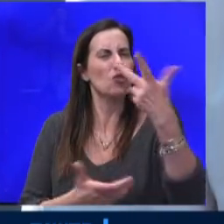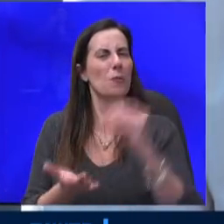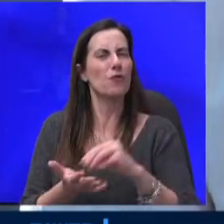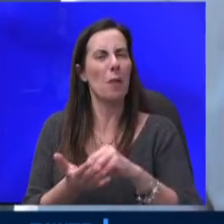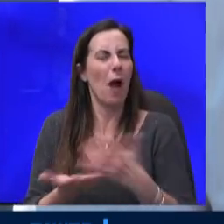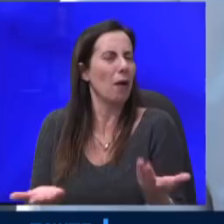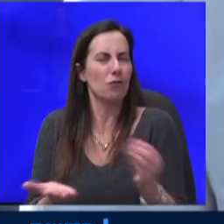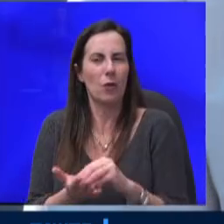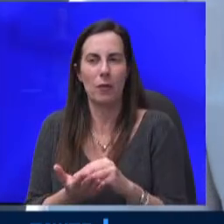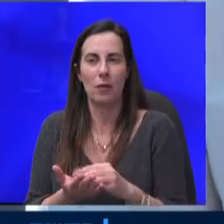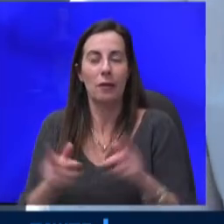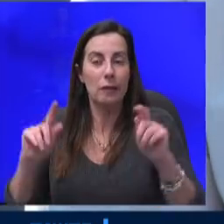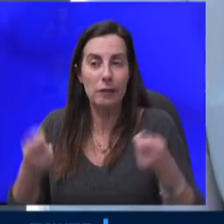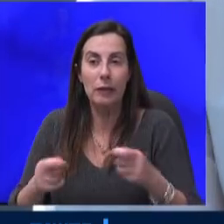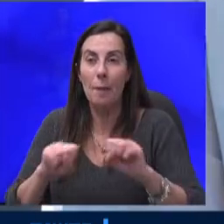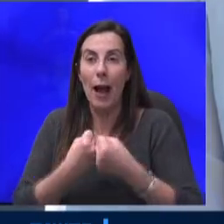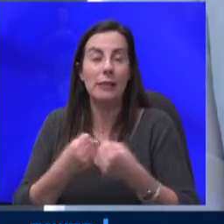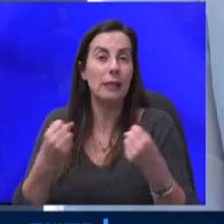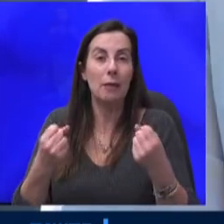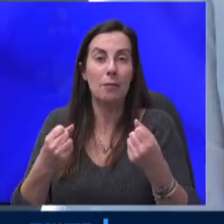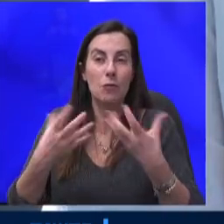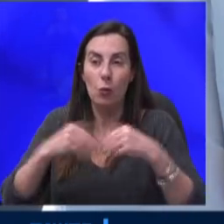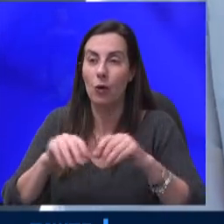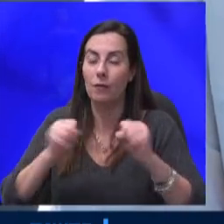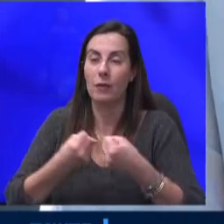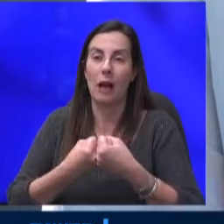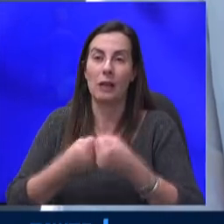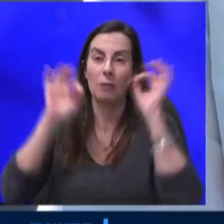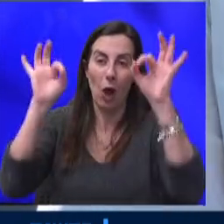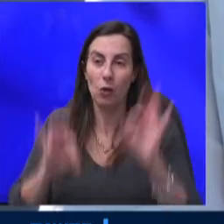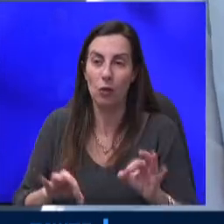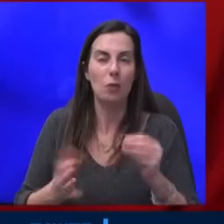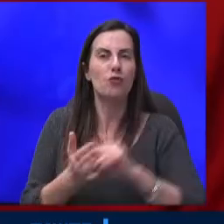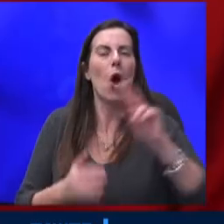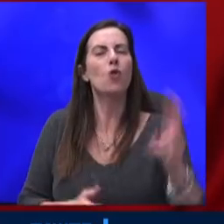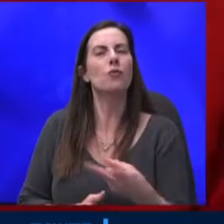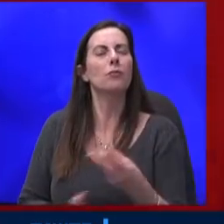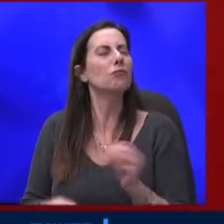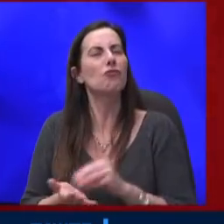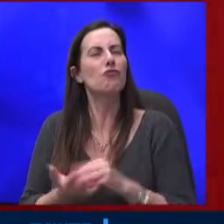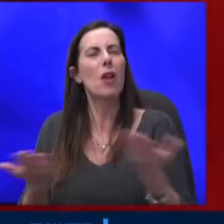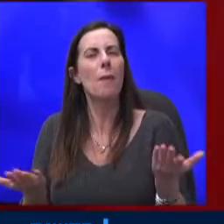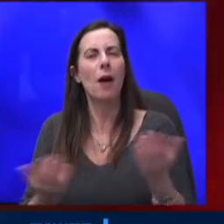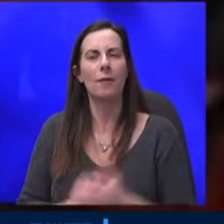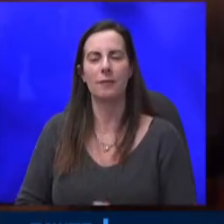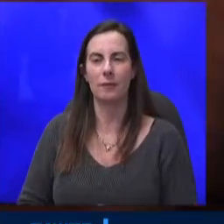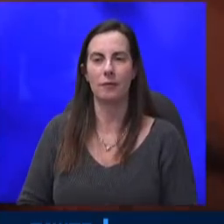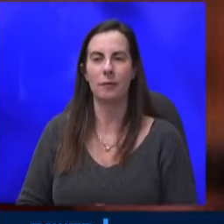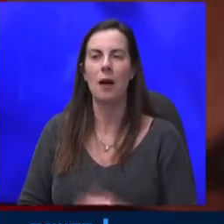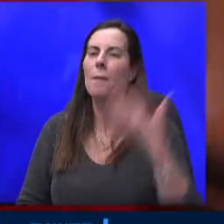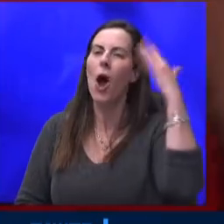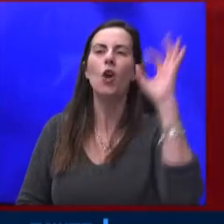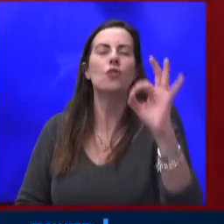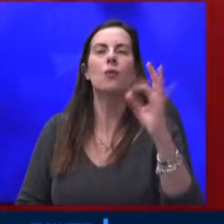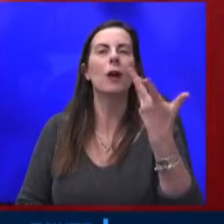סגרתם, הרסתם משפחות והרסתם חנויות? למה עוד פעם? למה? מה החלום שלך, אופיר? מה היית רוצה